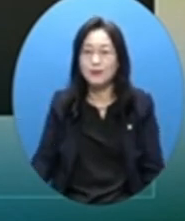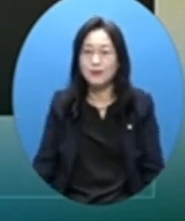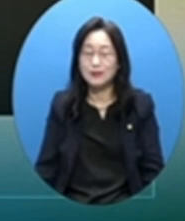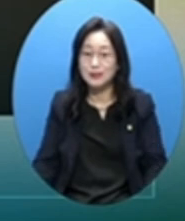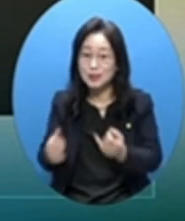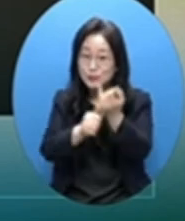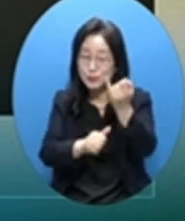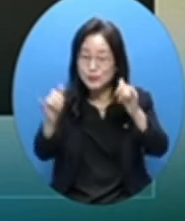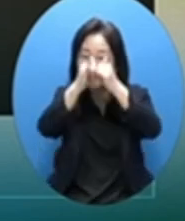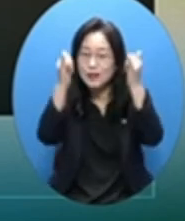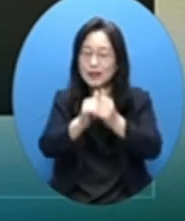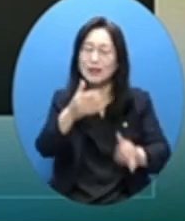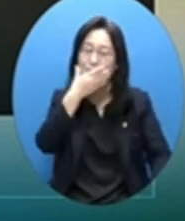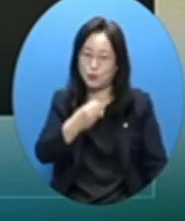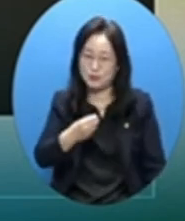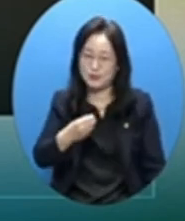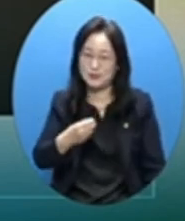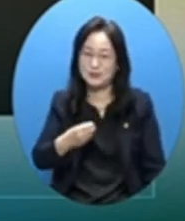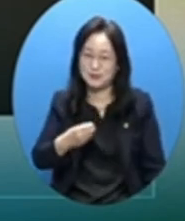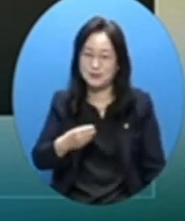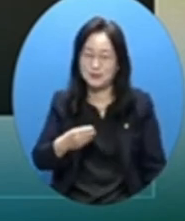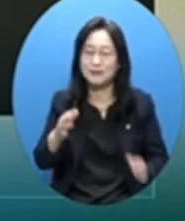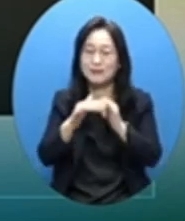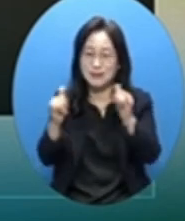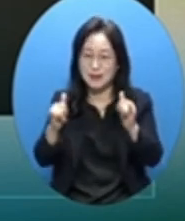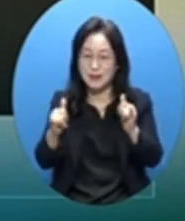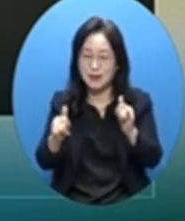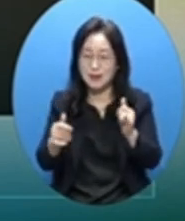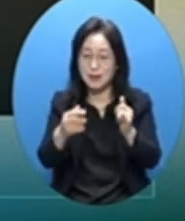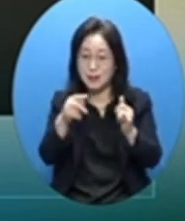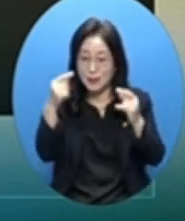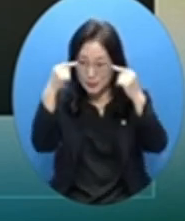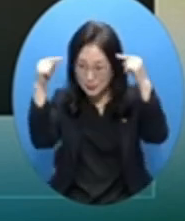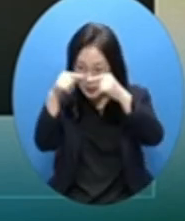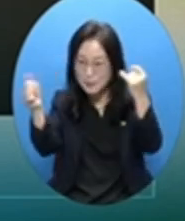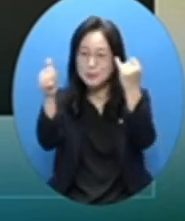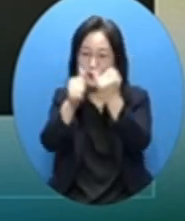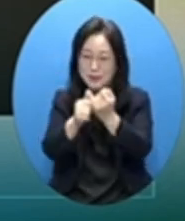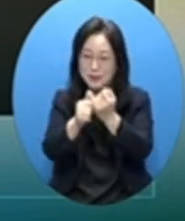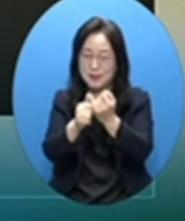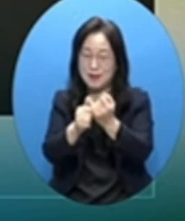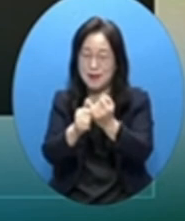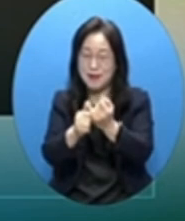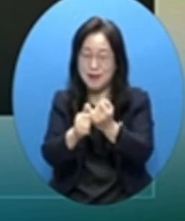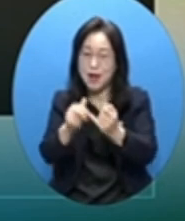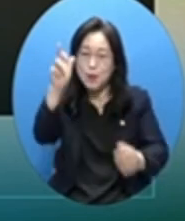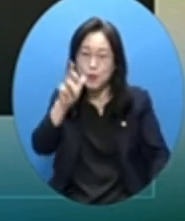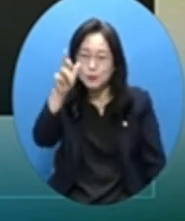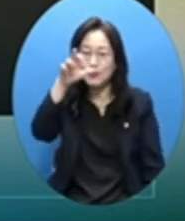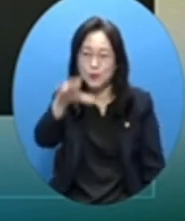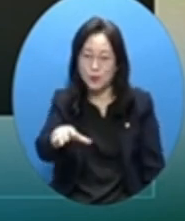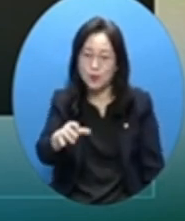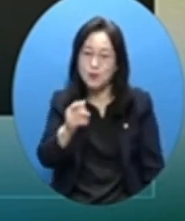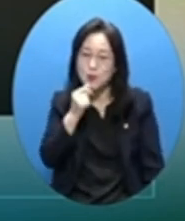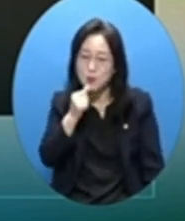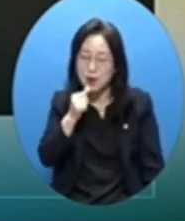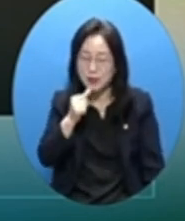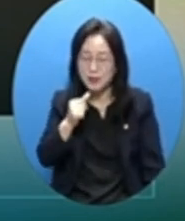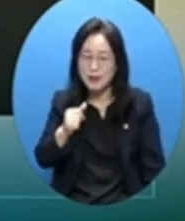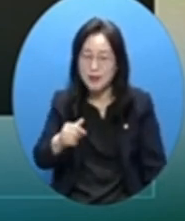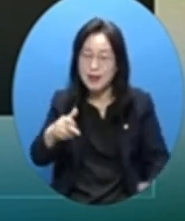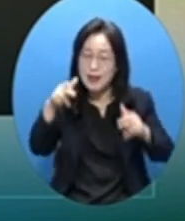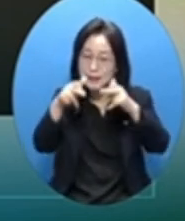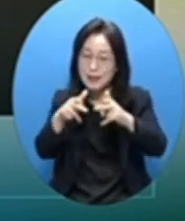부인은 사회복사인 박정수 씨인데 둘이 만나 결혼해서 포천에서 작은 장인 시설을 운영해 봤습니다